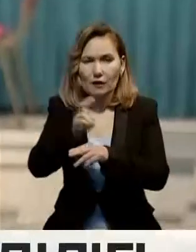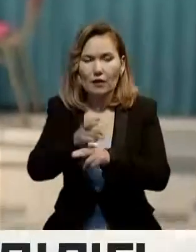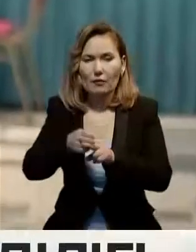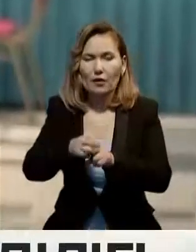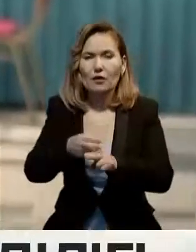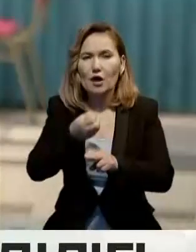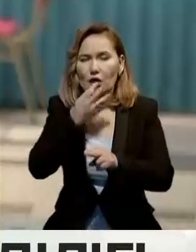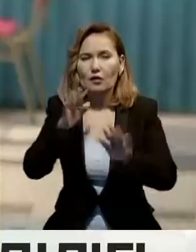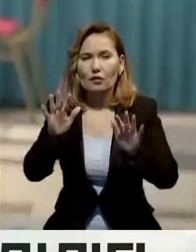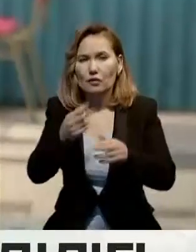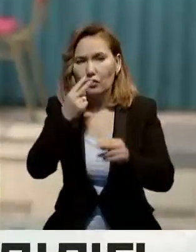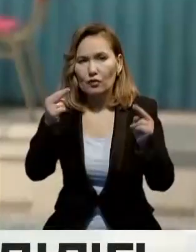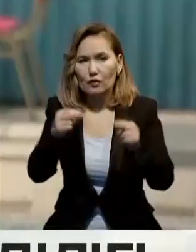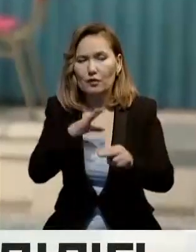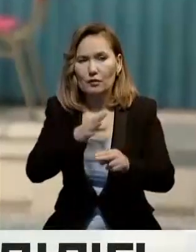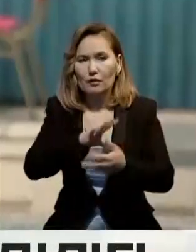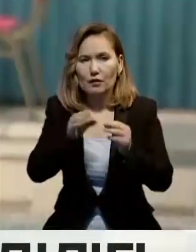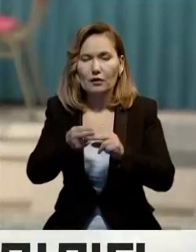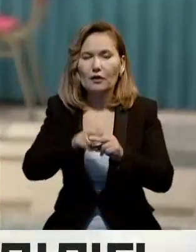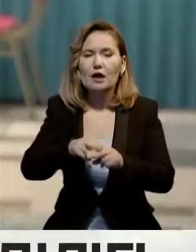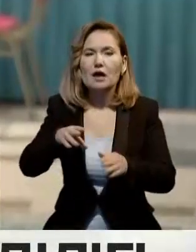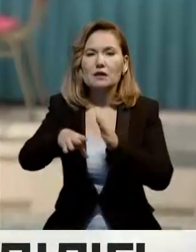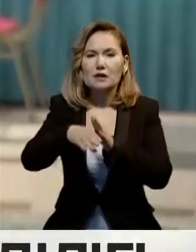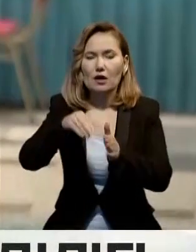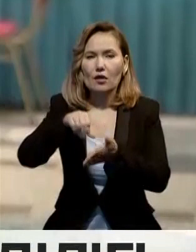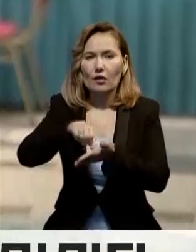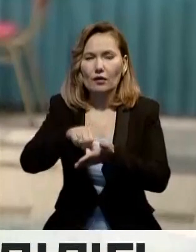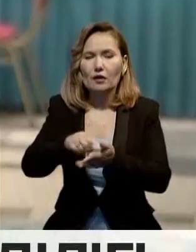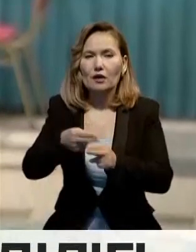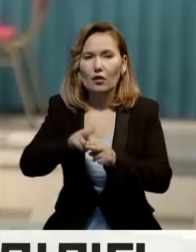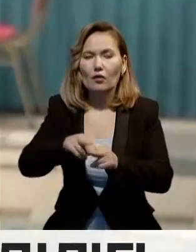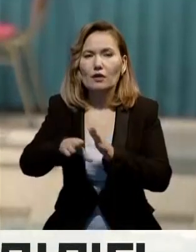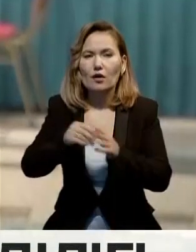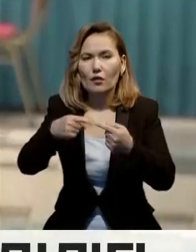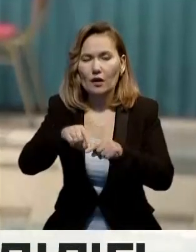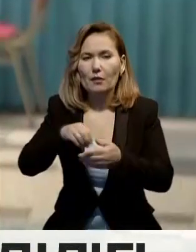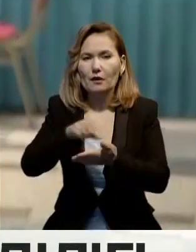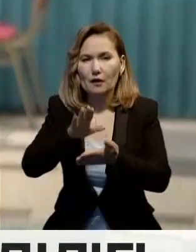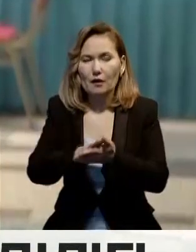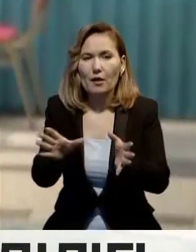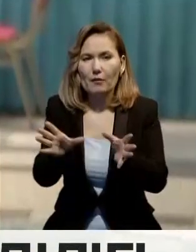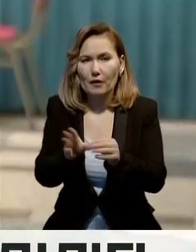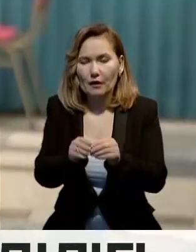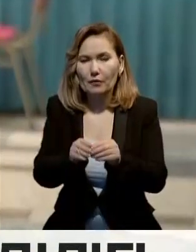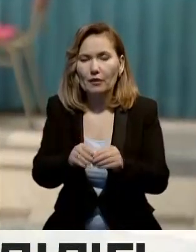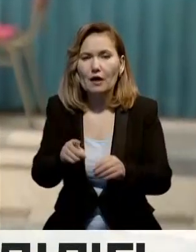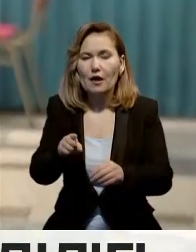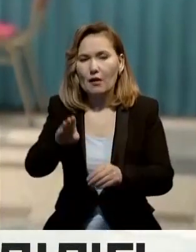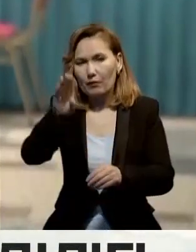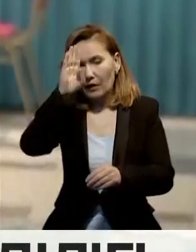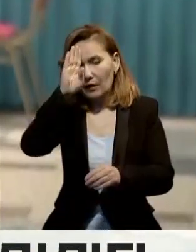керемет сәттің куәсі болдық. Бұл жерде сайлау біздің осы учаскеге тіркелген сайлаушымызбен бірге келген өзінің